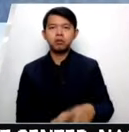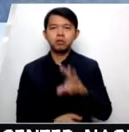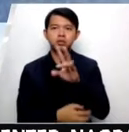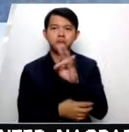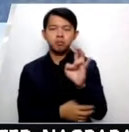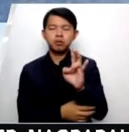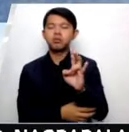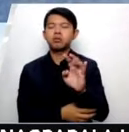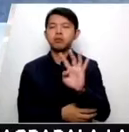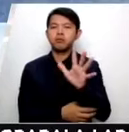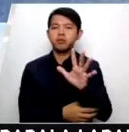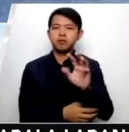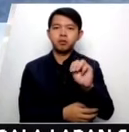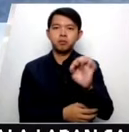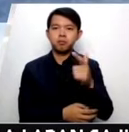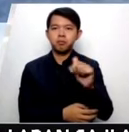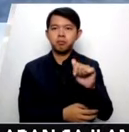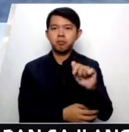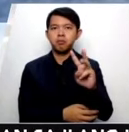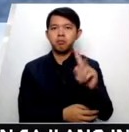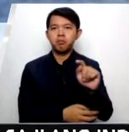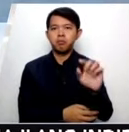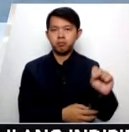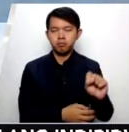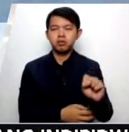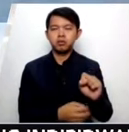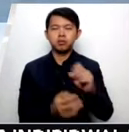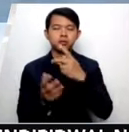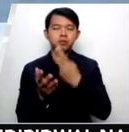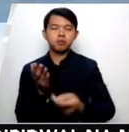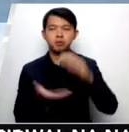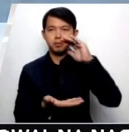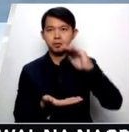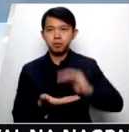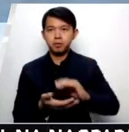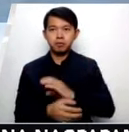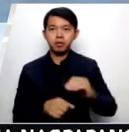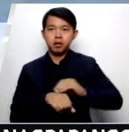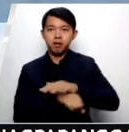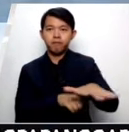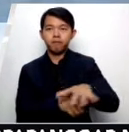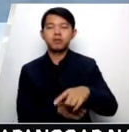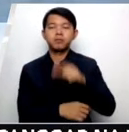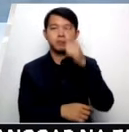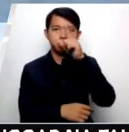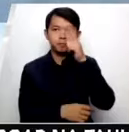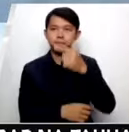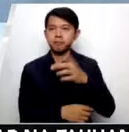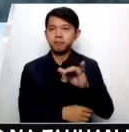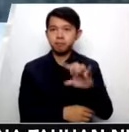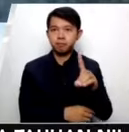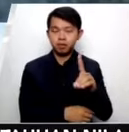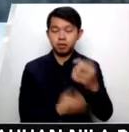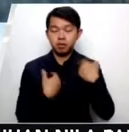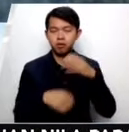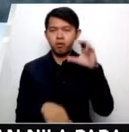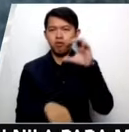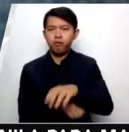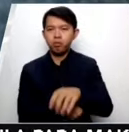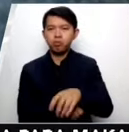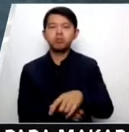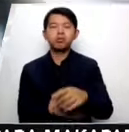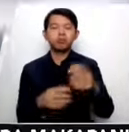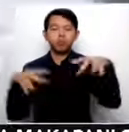nito dumagdag ito sa L planta sa Luzon Grid na dati na naka force outage kayot brang bahag ng bansa